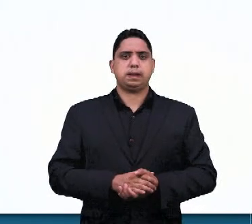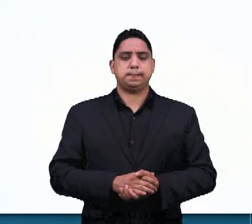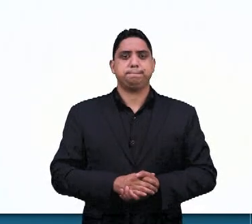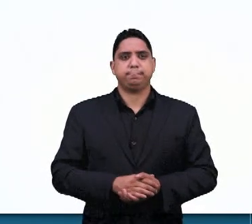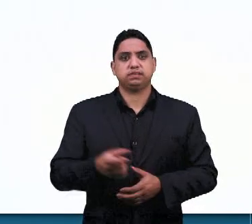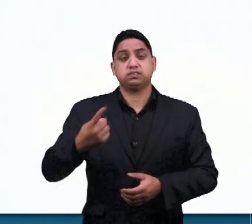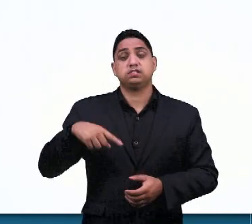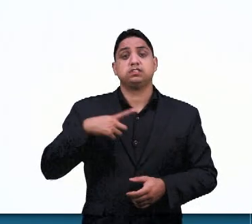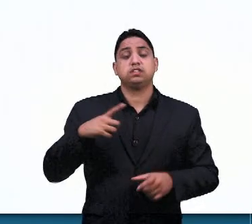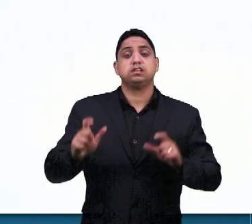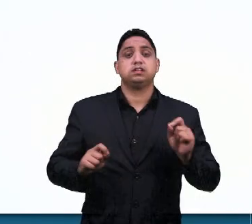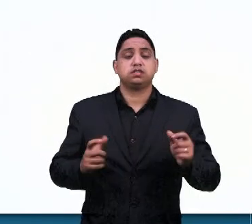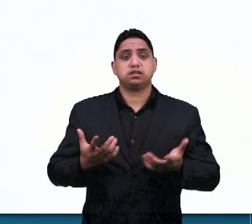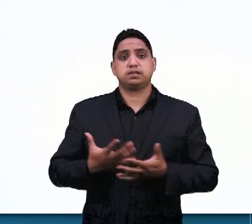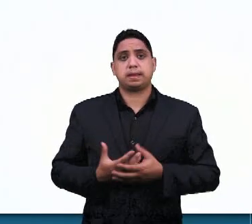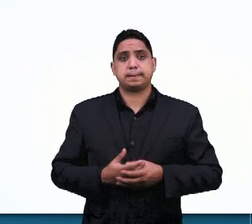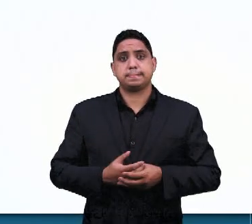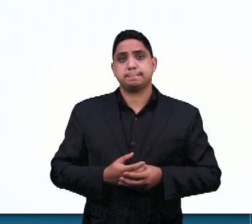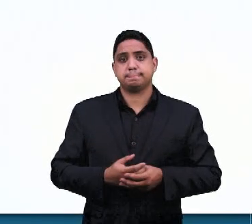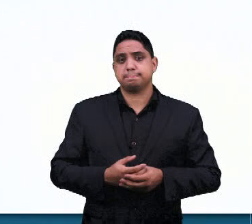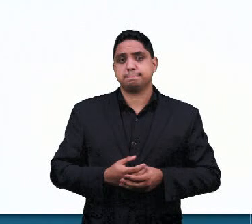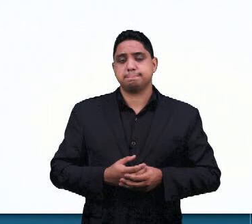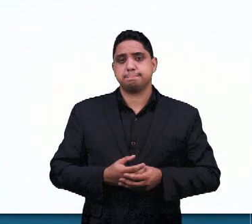Une autre réponse.